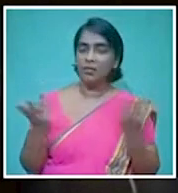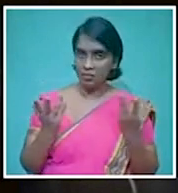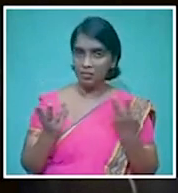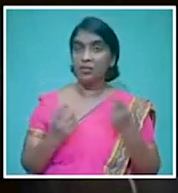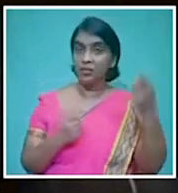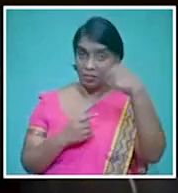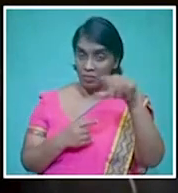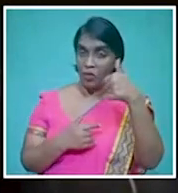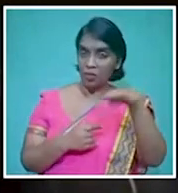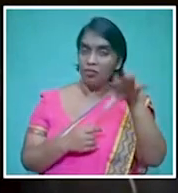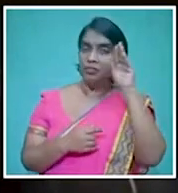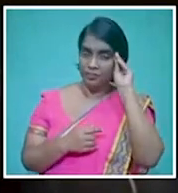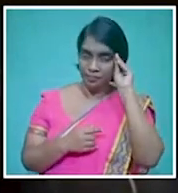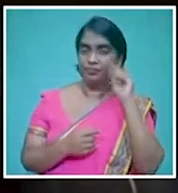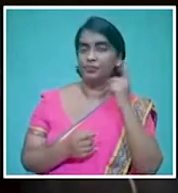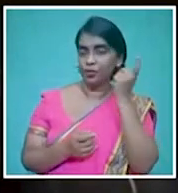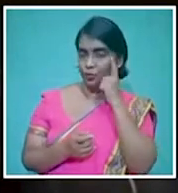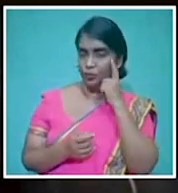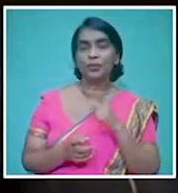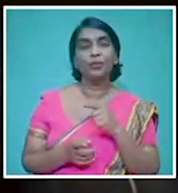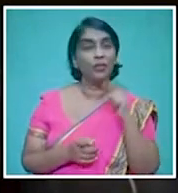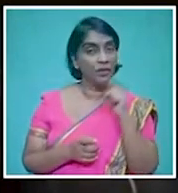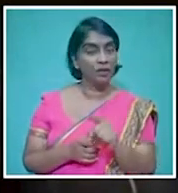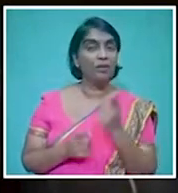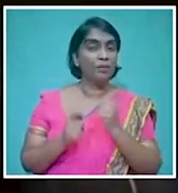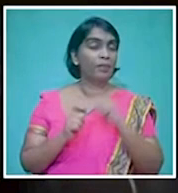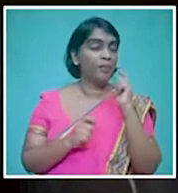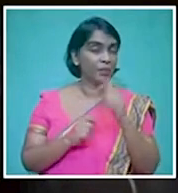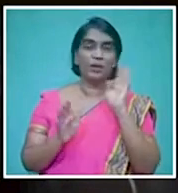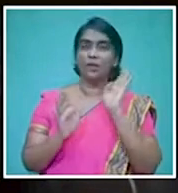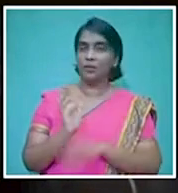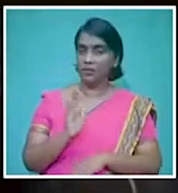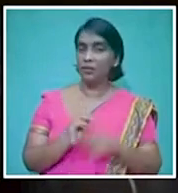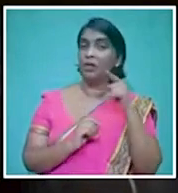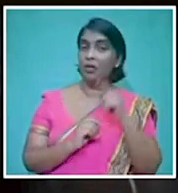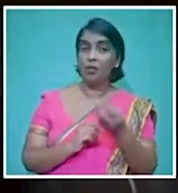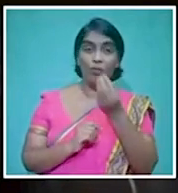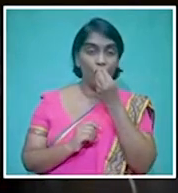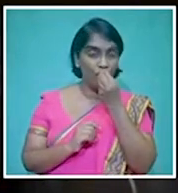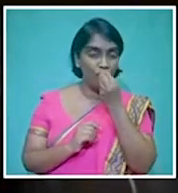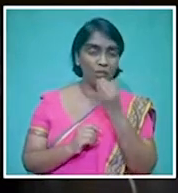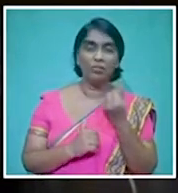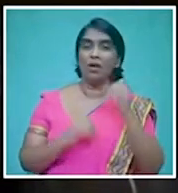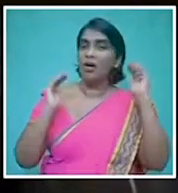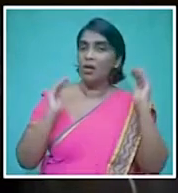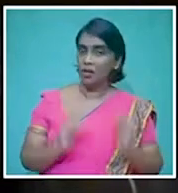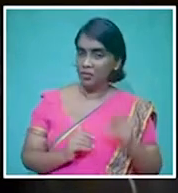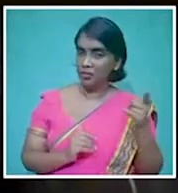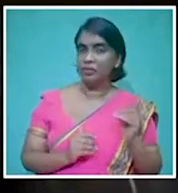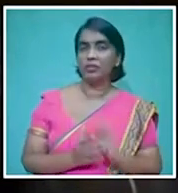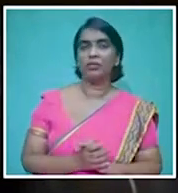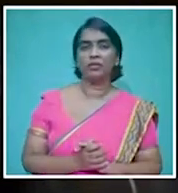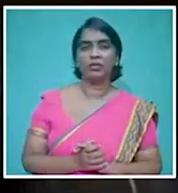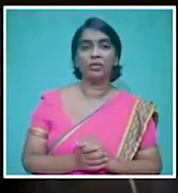බවත් ඔවුනුත් ඉතාමත්ම හොඳින් දන්නවා. ඔවුන්ගේ දීමනාවල කැපිලා තියෙනවා. ඔවුන්ගේ ආහාර පානවල අඩු කිරීම සිද්ධ වෙලා